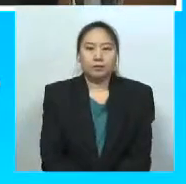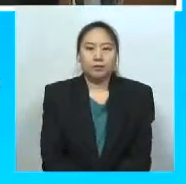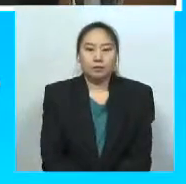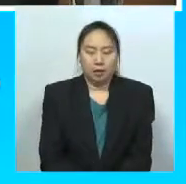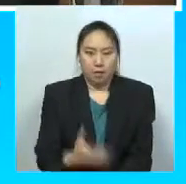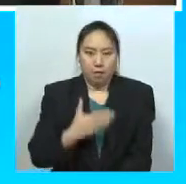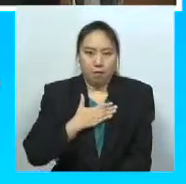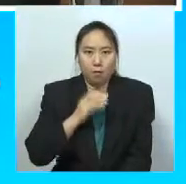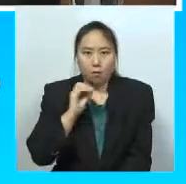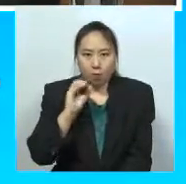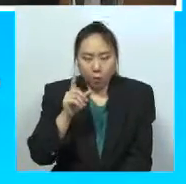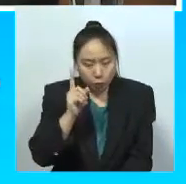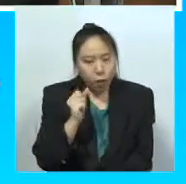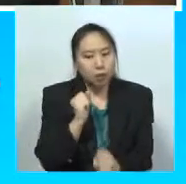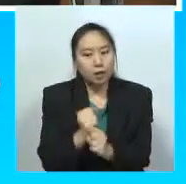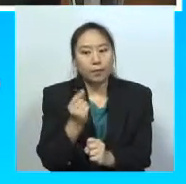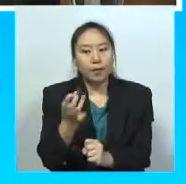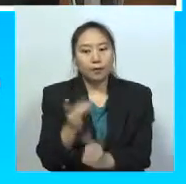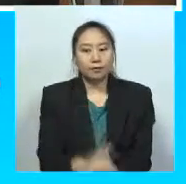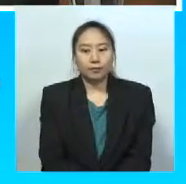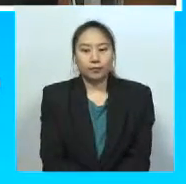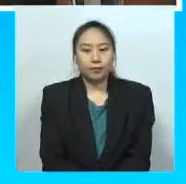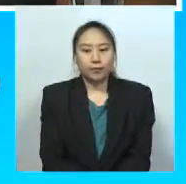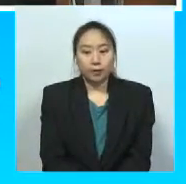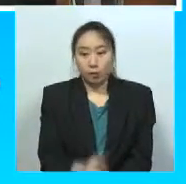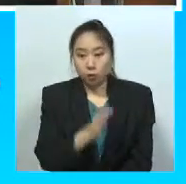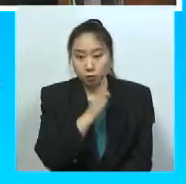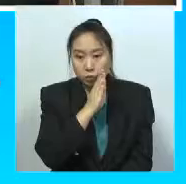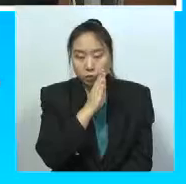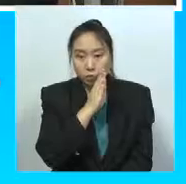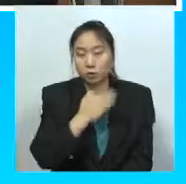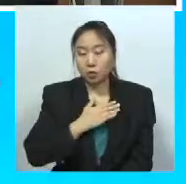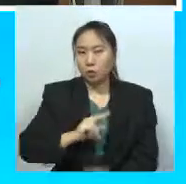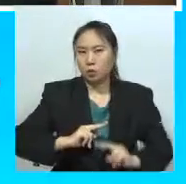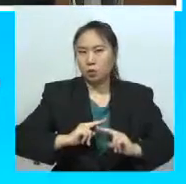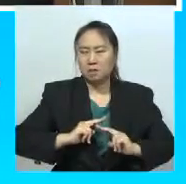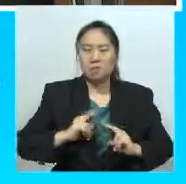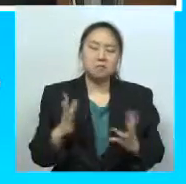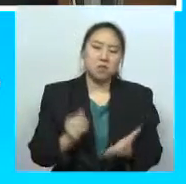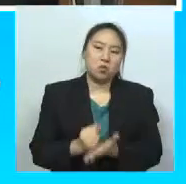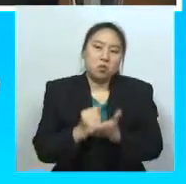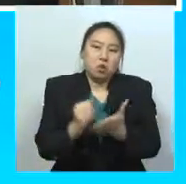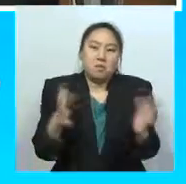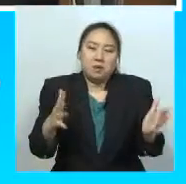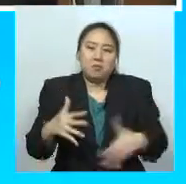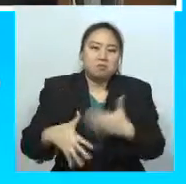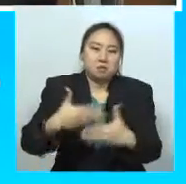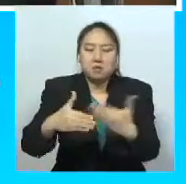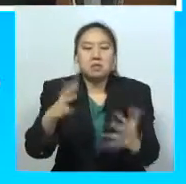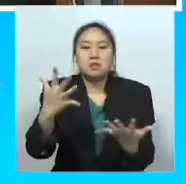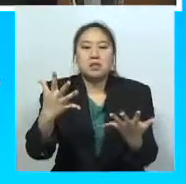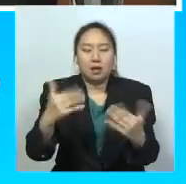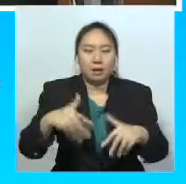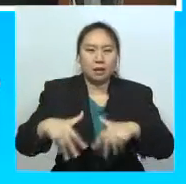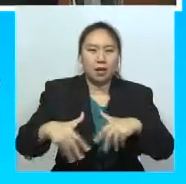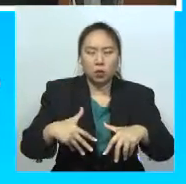ำอย่างนี้ครับถ้าท่านยังไม่เข้าใจไม่ช่วยกันขับเคลื่อนประชาชนก็จะถ